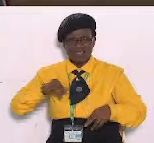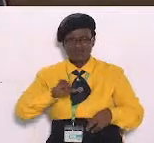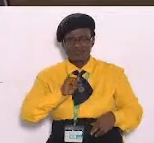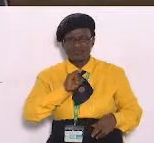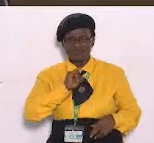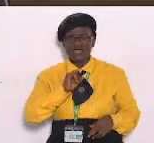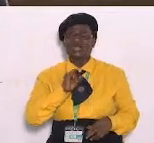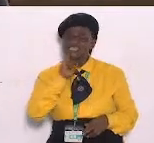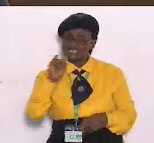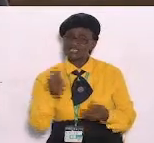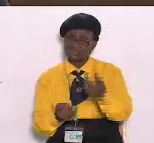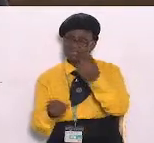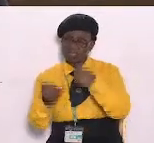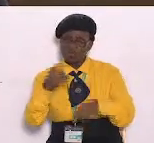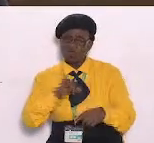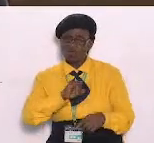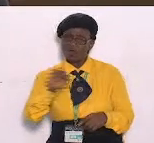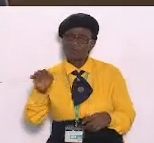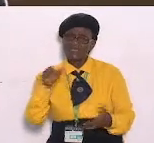le réveil arrive